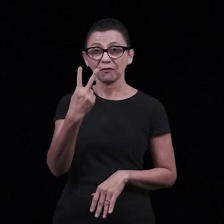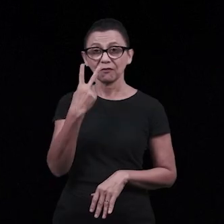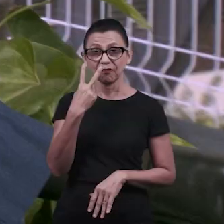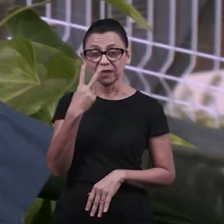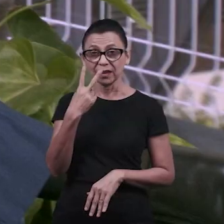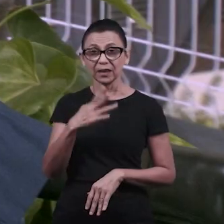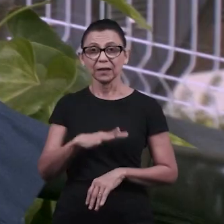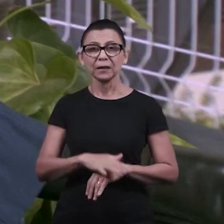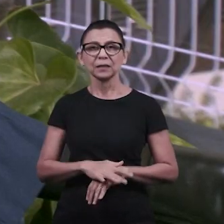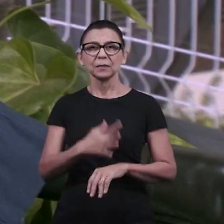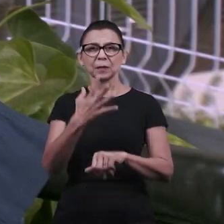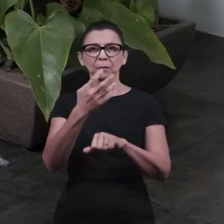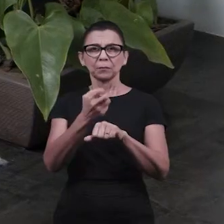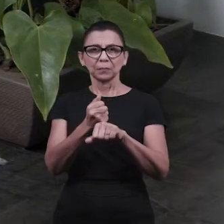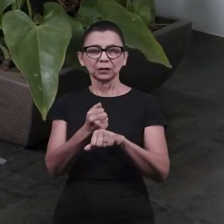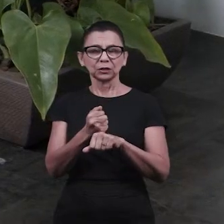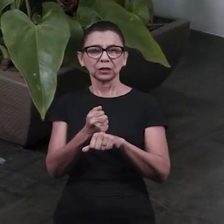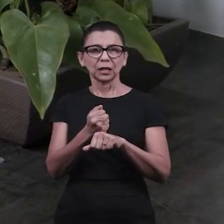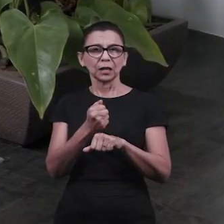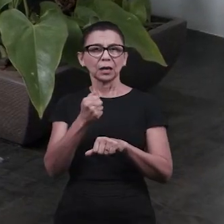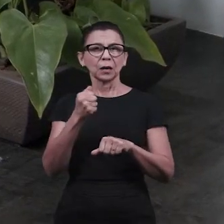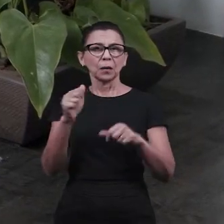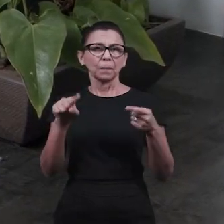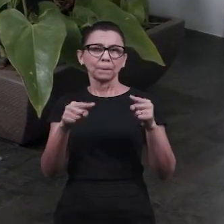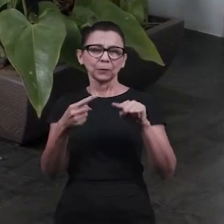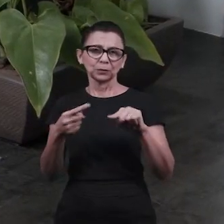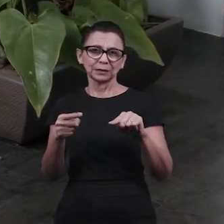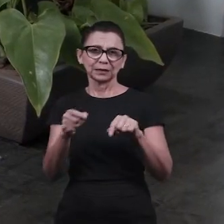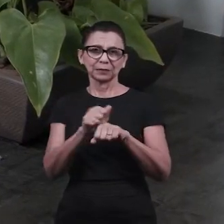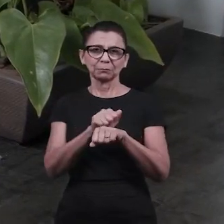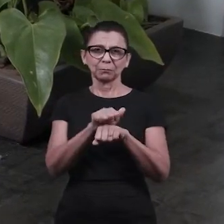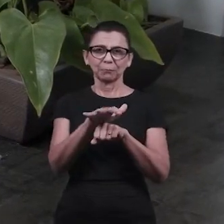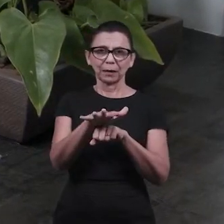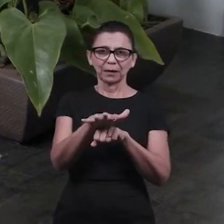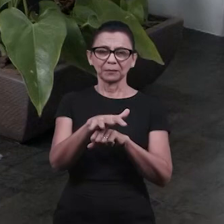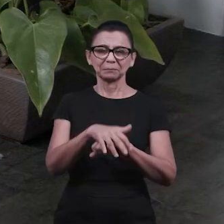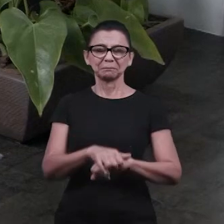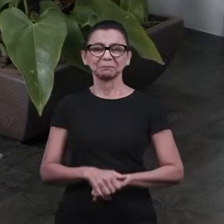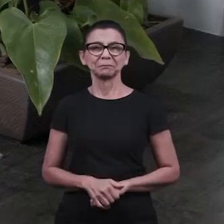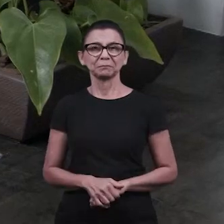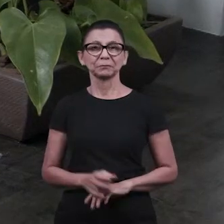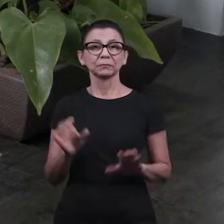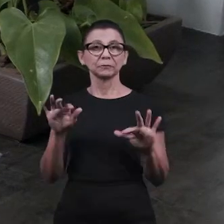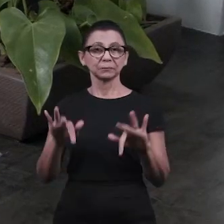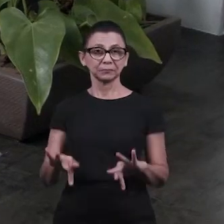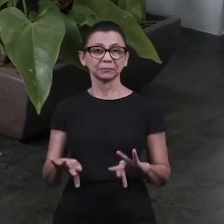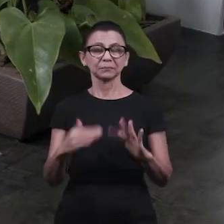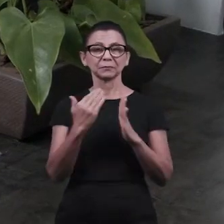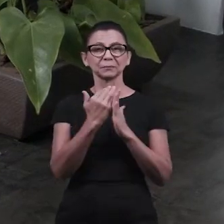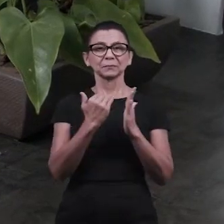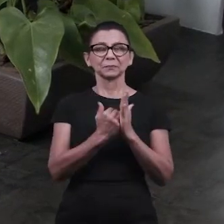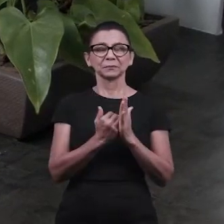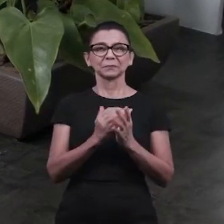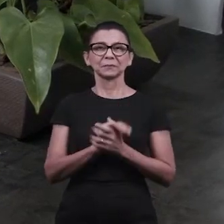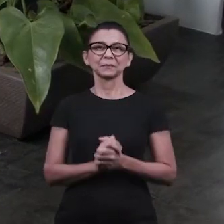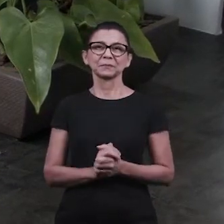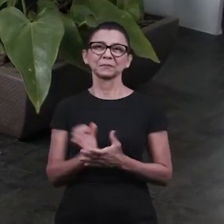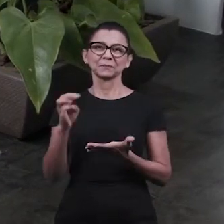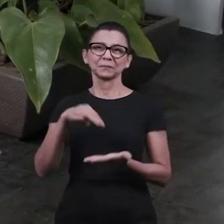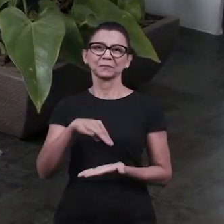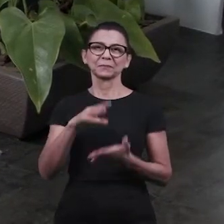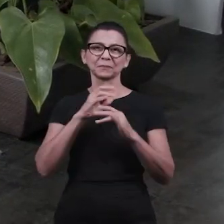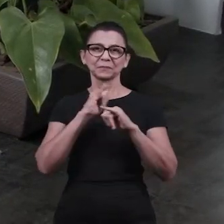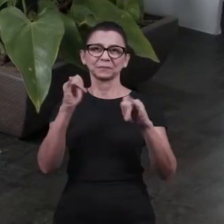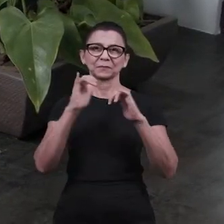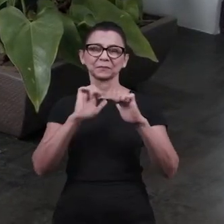podcasts avec des profonds messages de la parole de Dieu. Et ainsi, nous arrivons à la fin de cette édition un programme de l'Église chrétienne Maranatha en